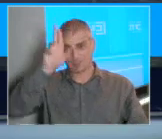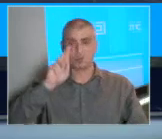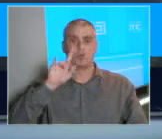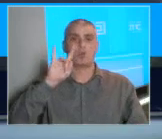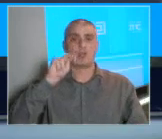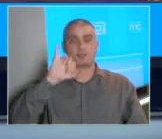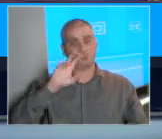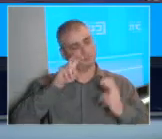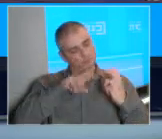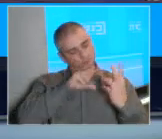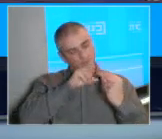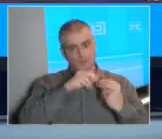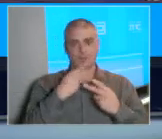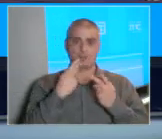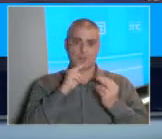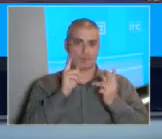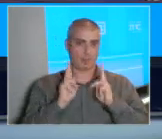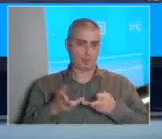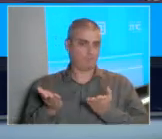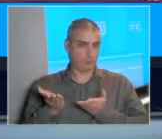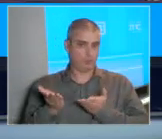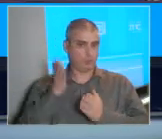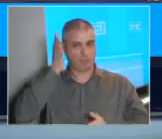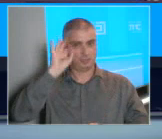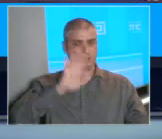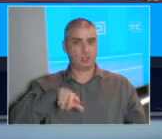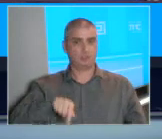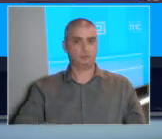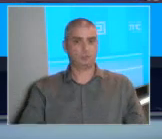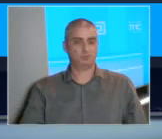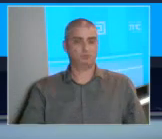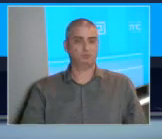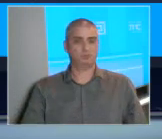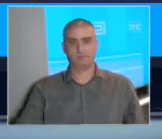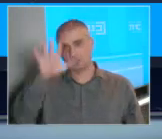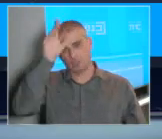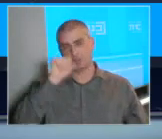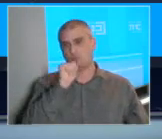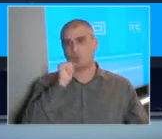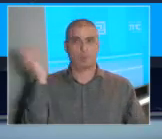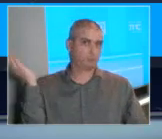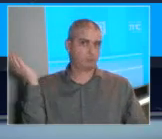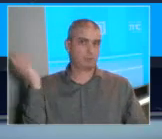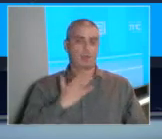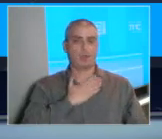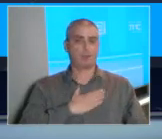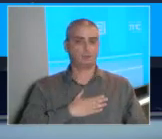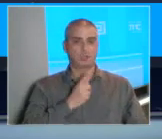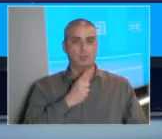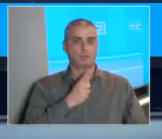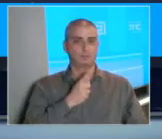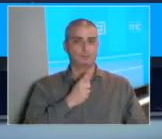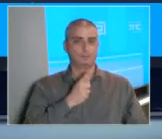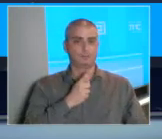האיראני, לשבת איתו ולדון על העתיד של האזור. האיראנים לא רצו. הוא